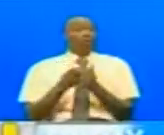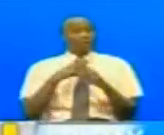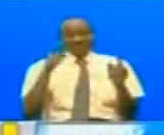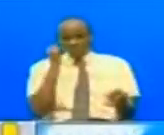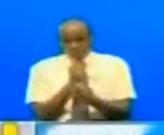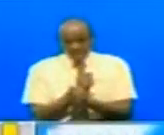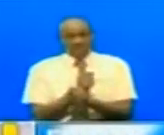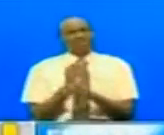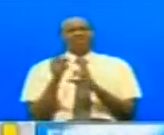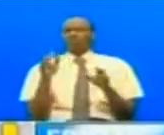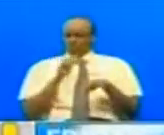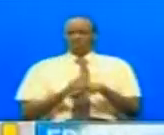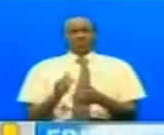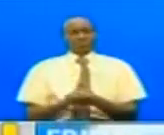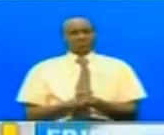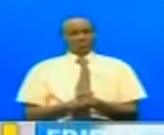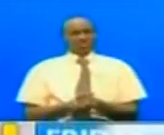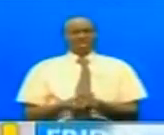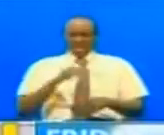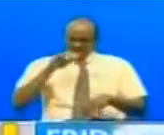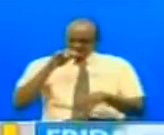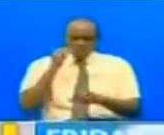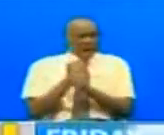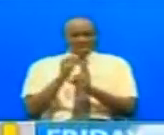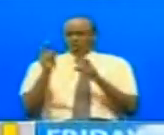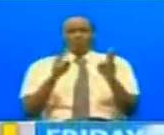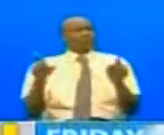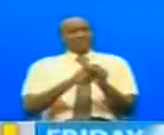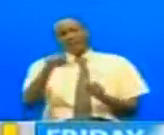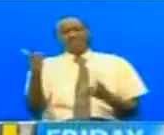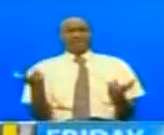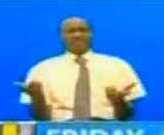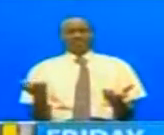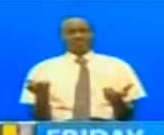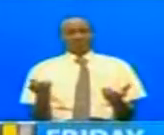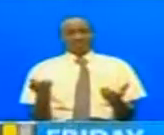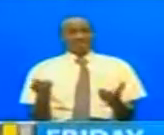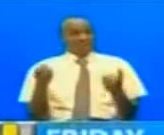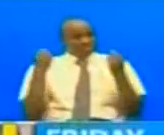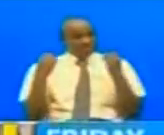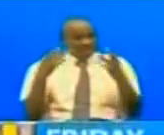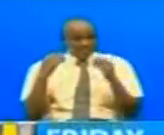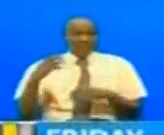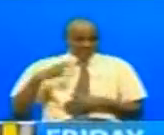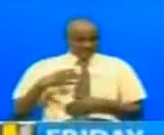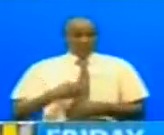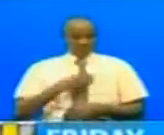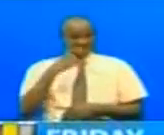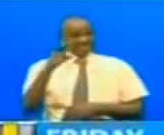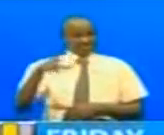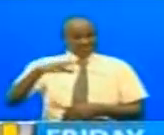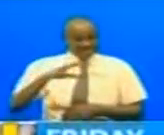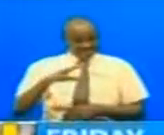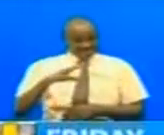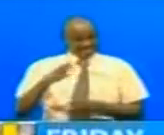yenyewe ni kazi nzuri. Yaani kazi tu ya kawaida kama zile kazi zingine. Most of us do not visit this place so